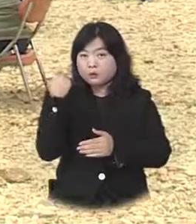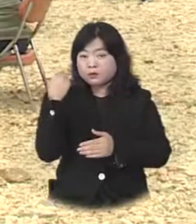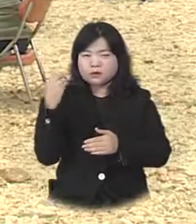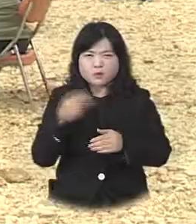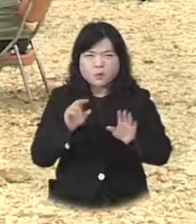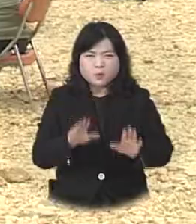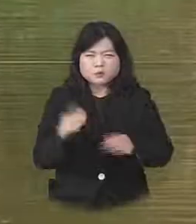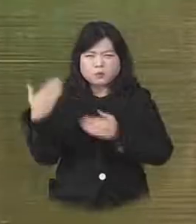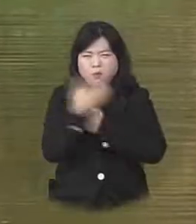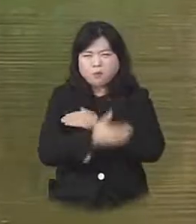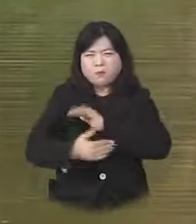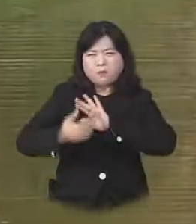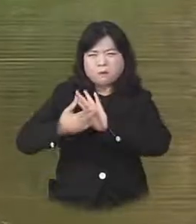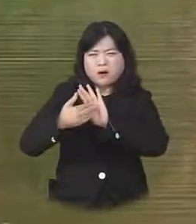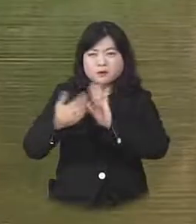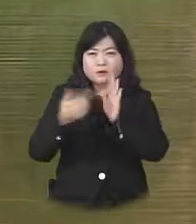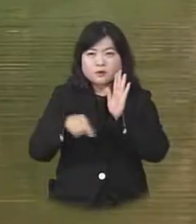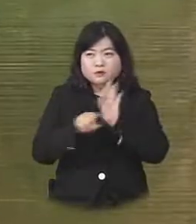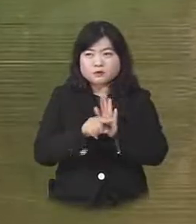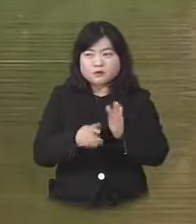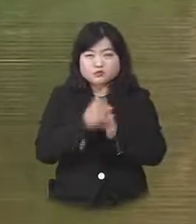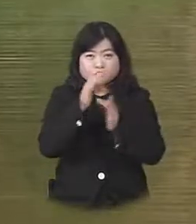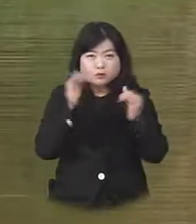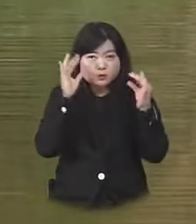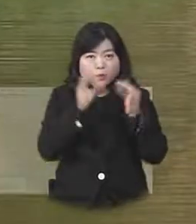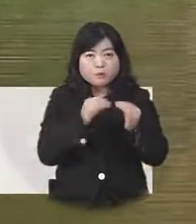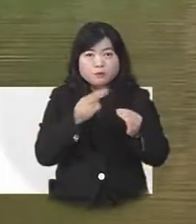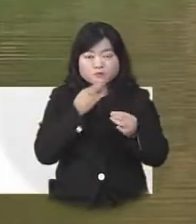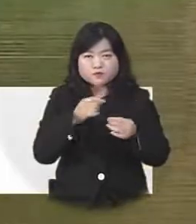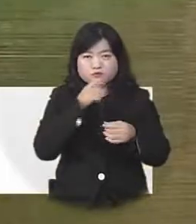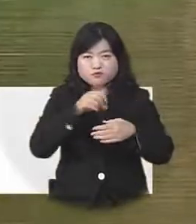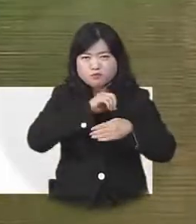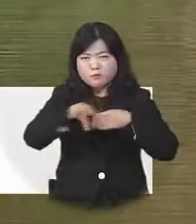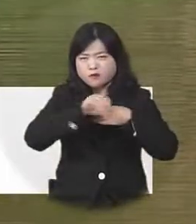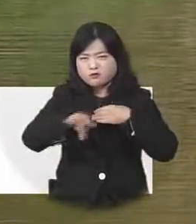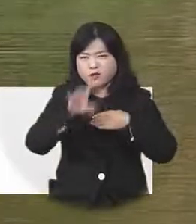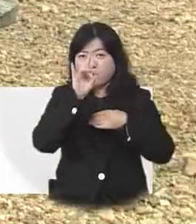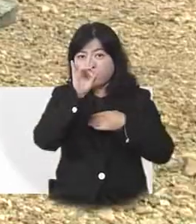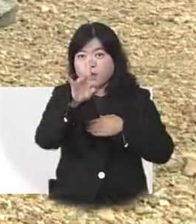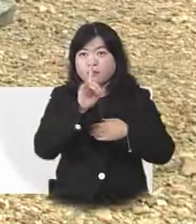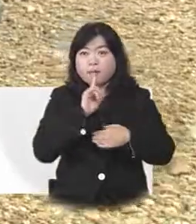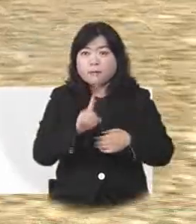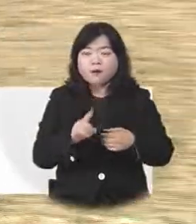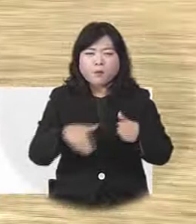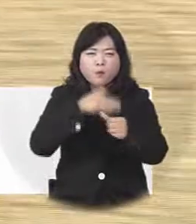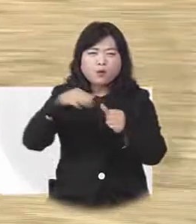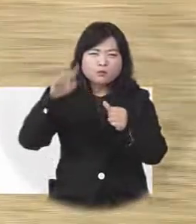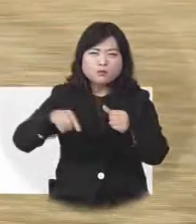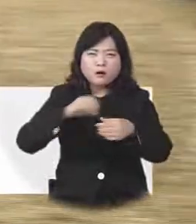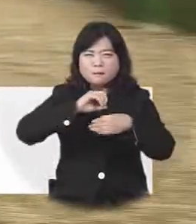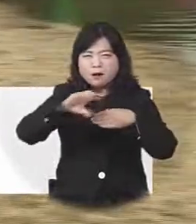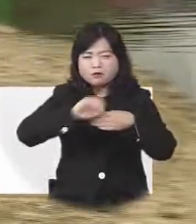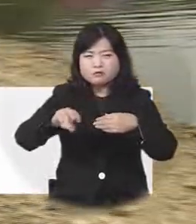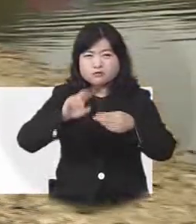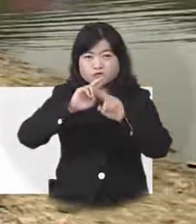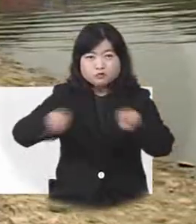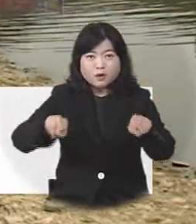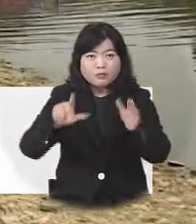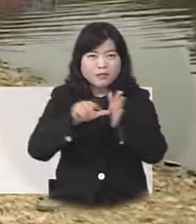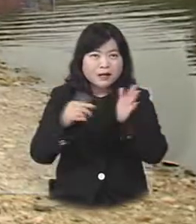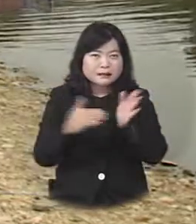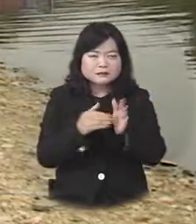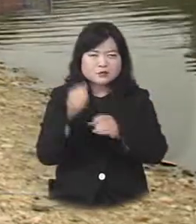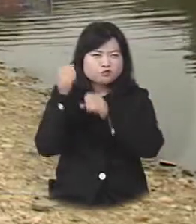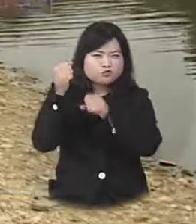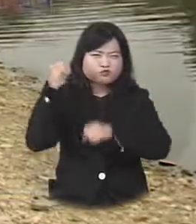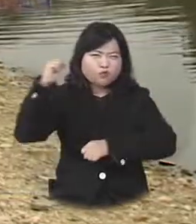저지하기 위해서입니다. 이들은 주민동의 없는 댐 방류는 있을 수 없는 일이라며 환경부가 방류를 철회할 때까지 농성을